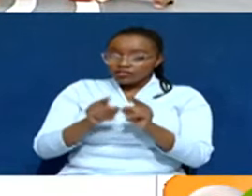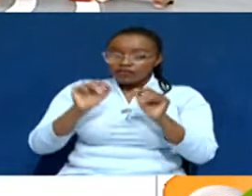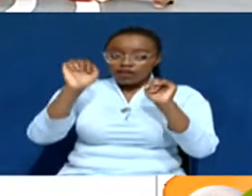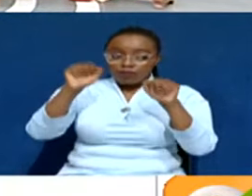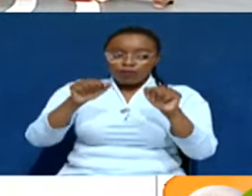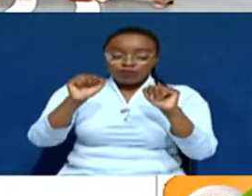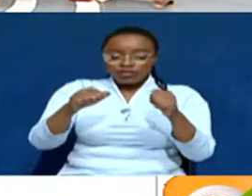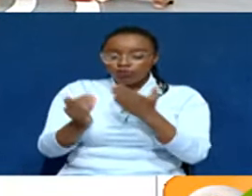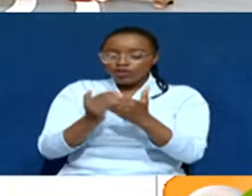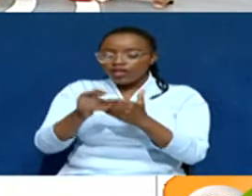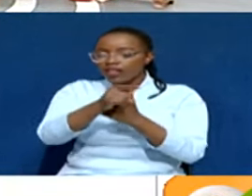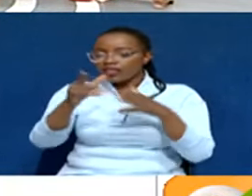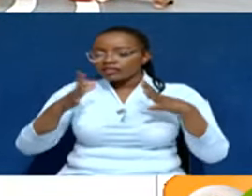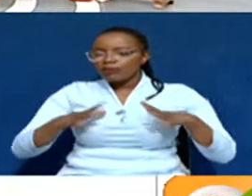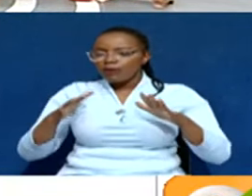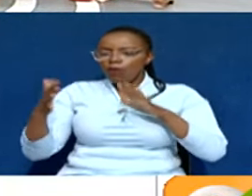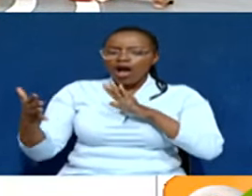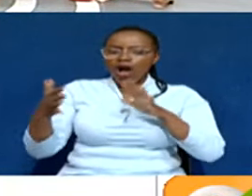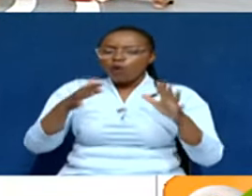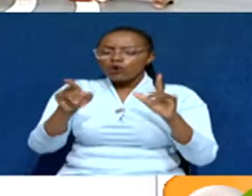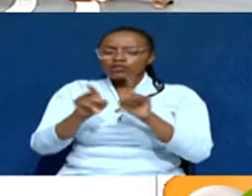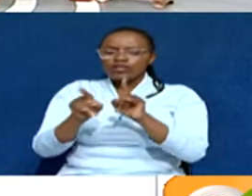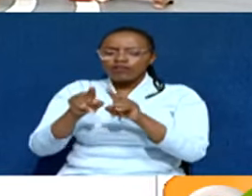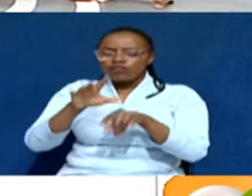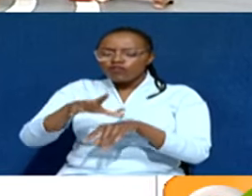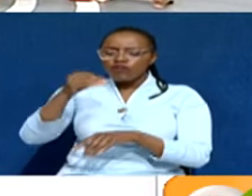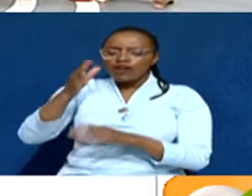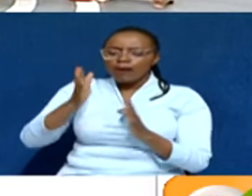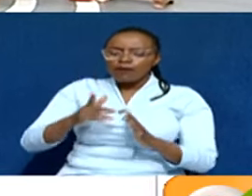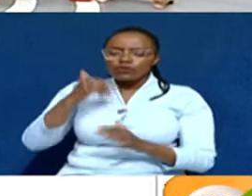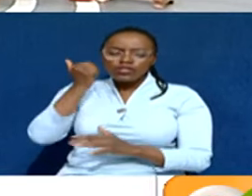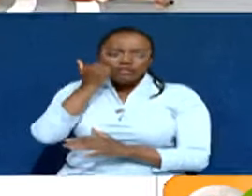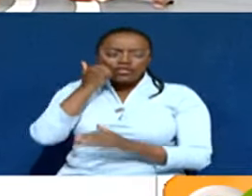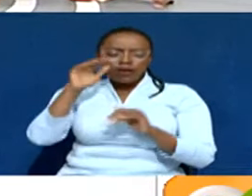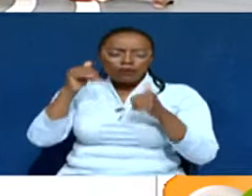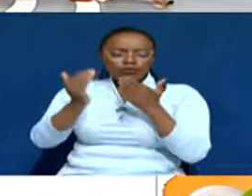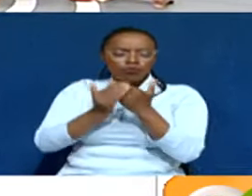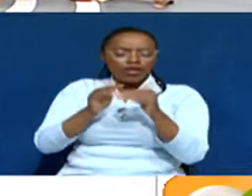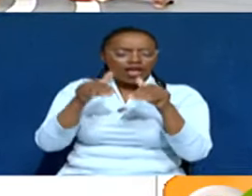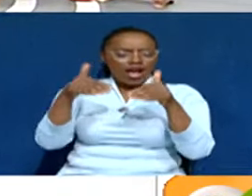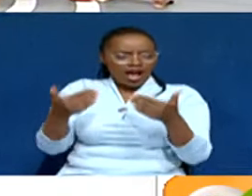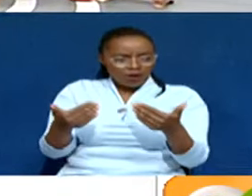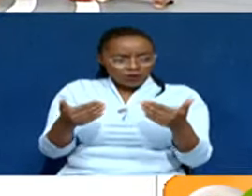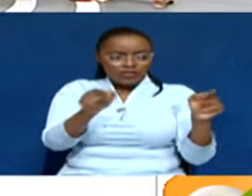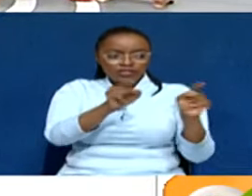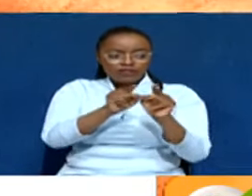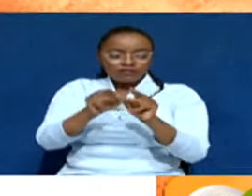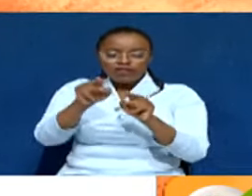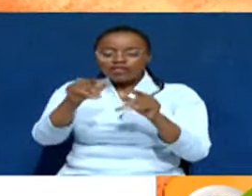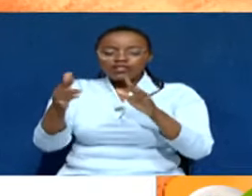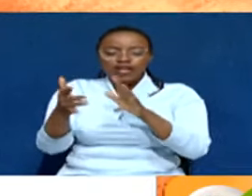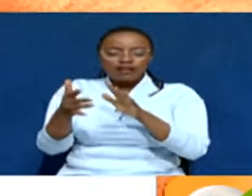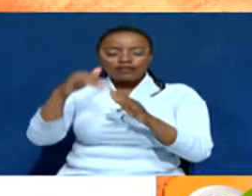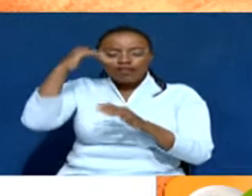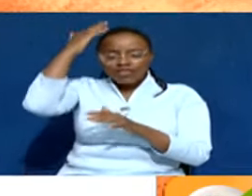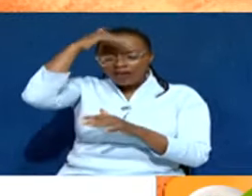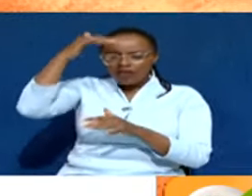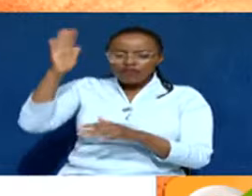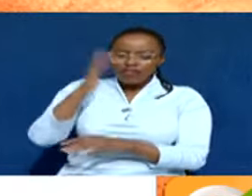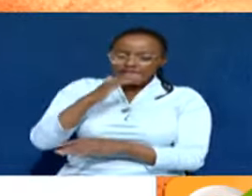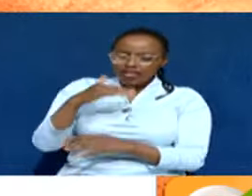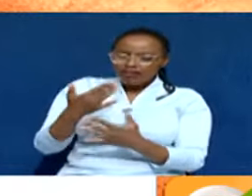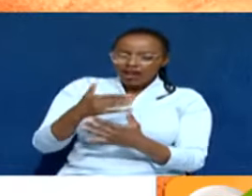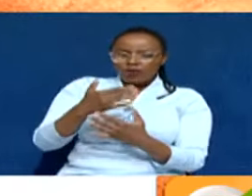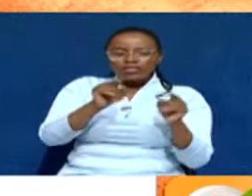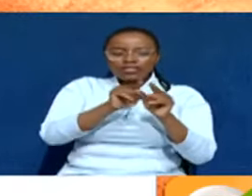can handle watu wote huko. In case ukienda upate mtu mgonjwa huko, uneza muhandle aje, watoto wa Arabu, wa wachapu, wa